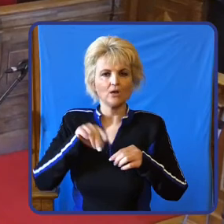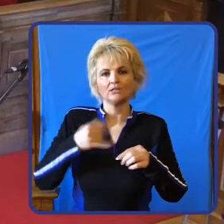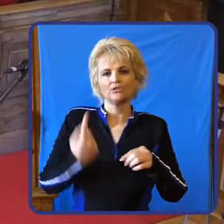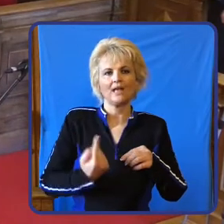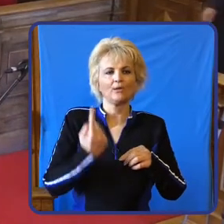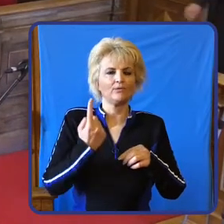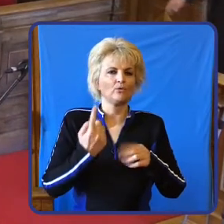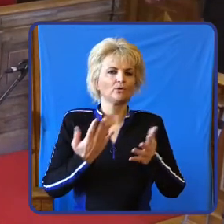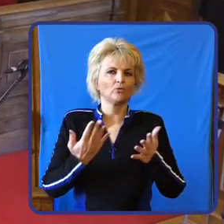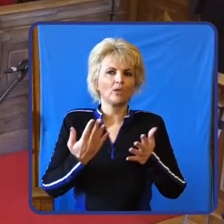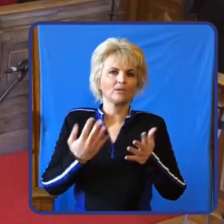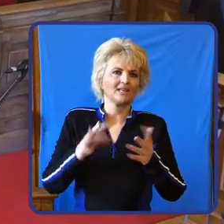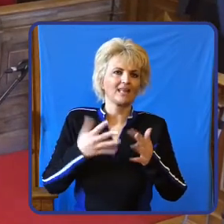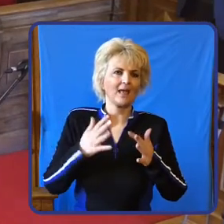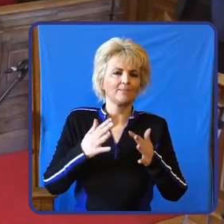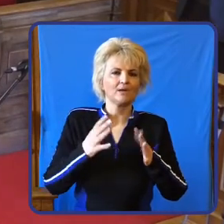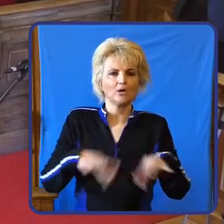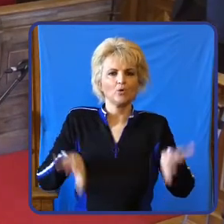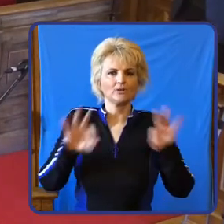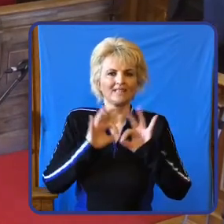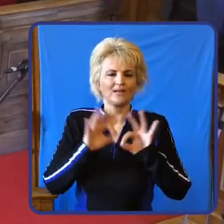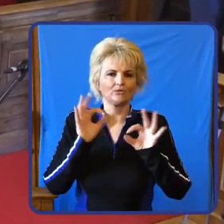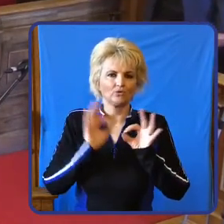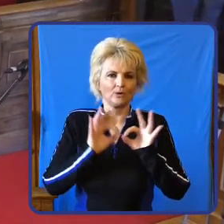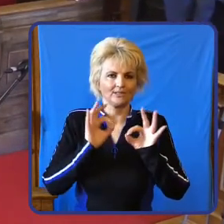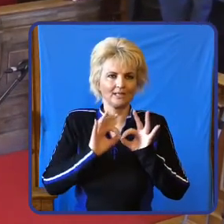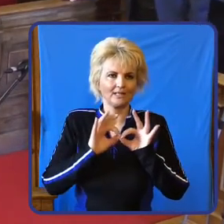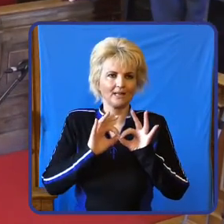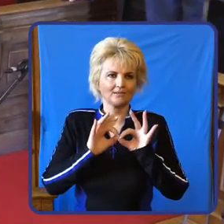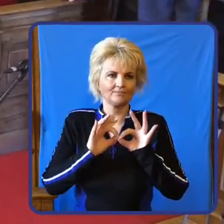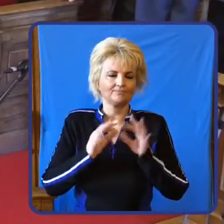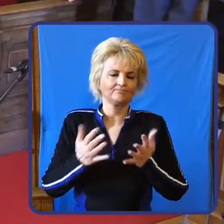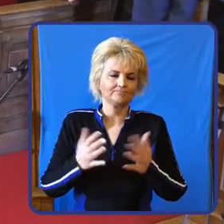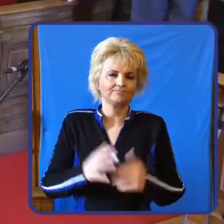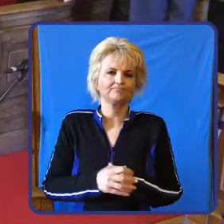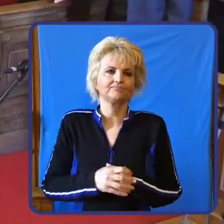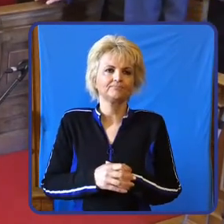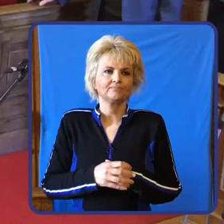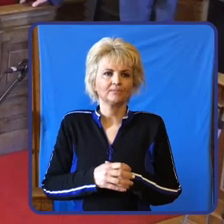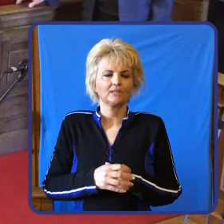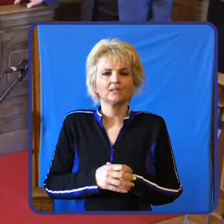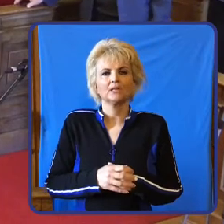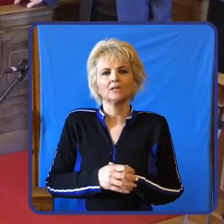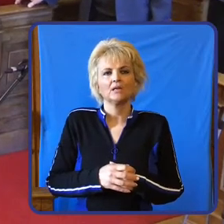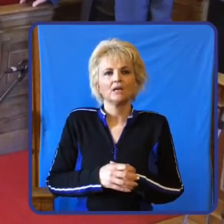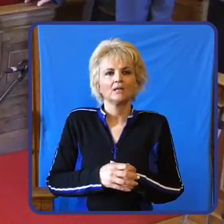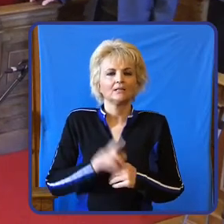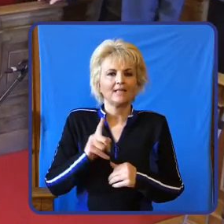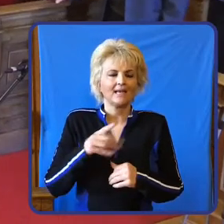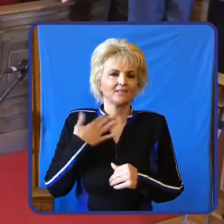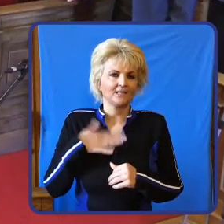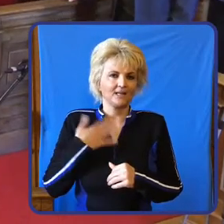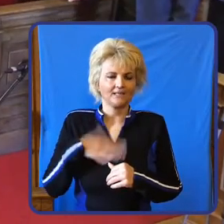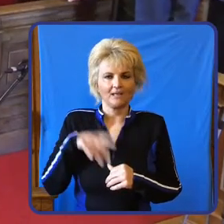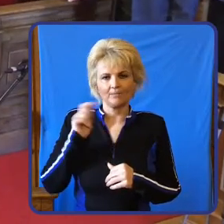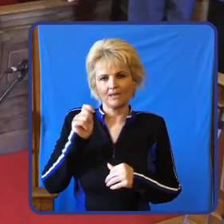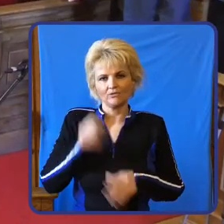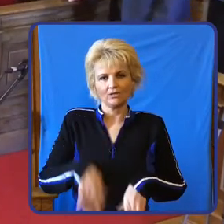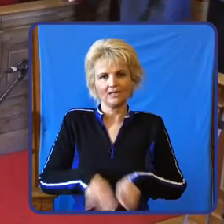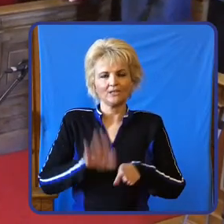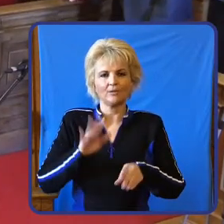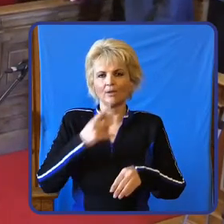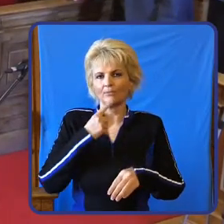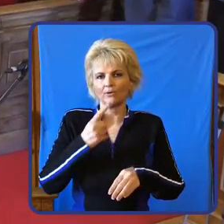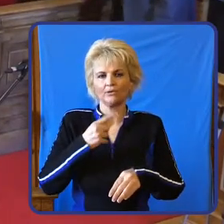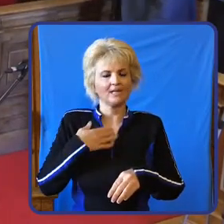nem feltétlen országos ez a történet, amiről beszélünk, de azért azt szeretném képviselőtársamnak elmondani,